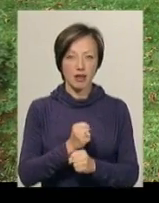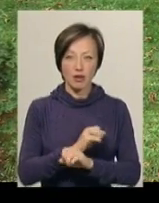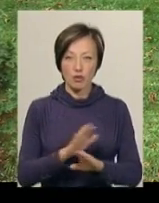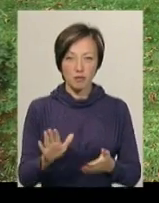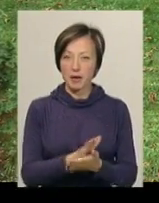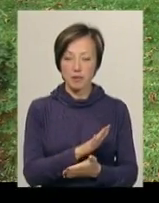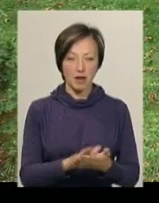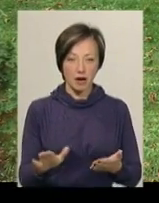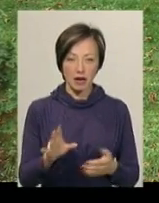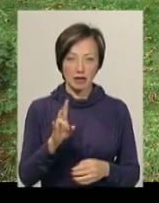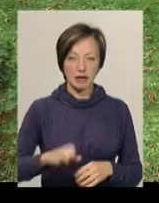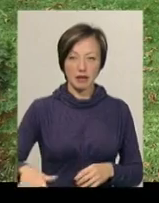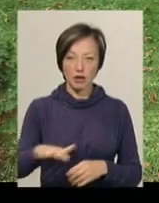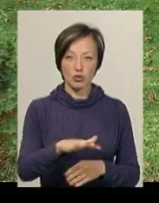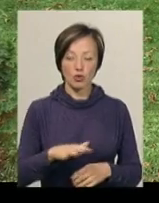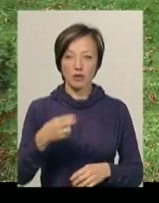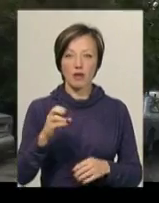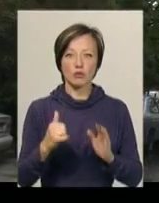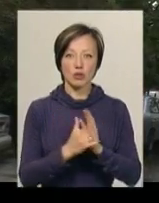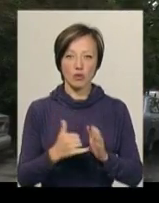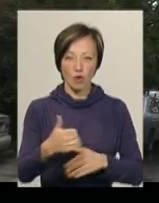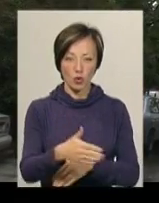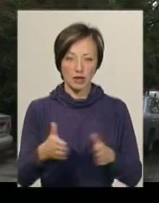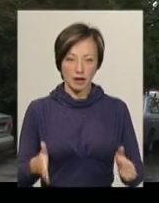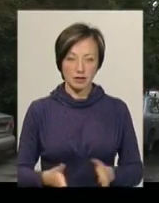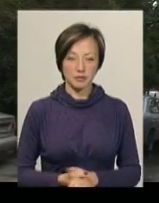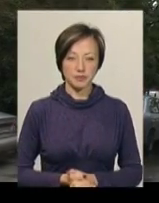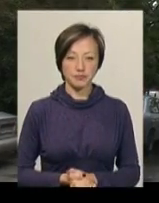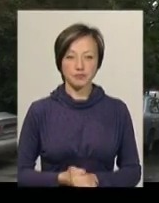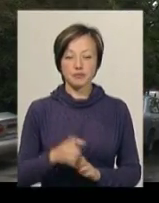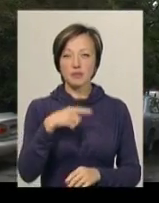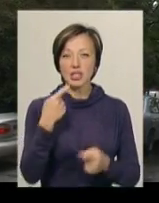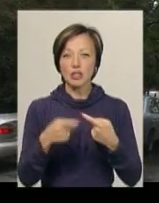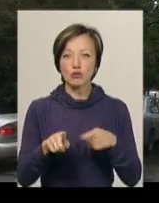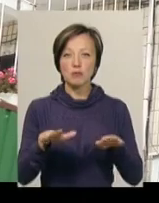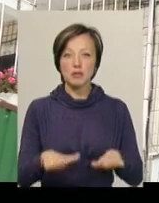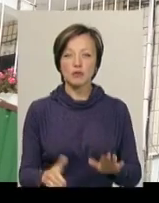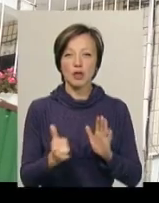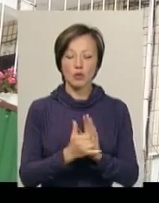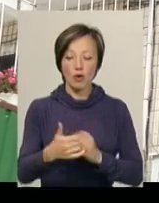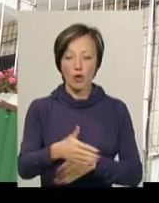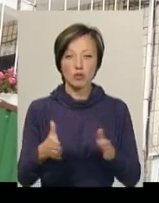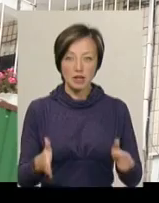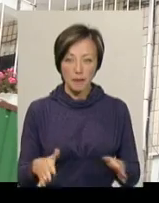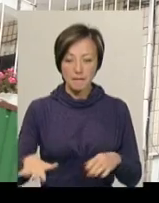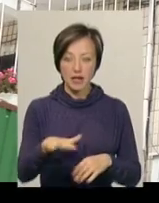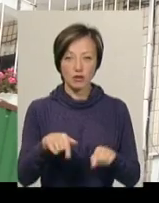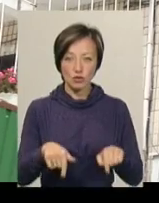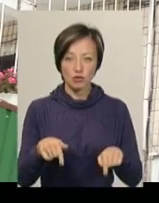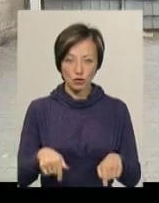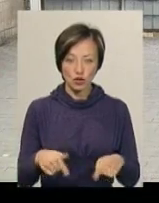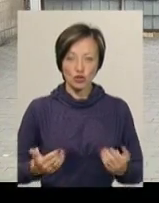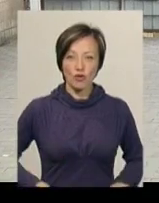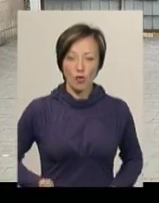ні прибирання території, де встановлений контейнер. Тетяна Цип каже, іншого місця для встановлення контейнерного майданчика у даному кварталі